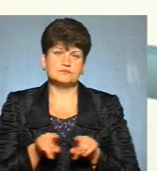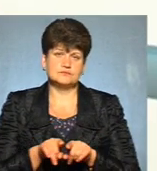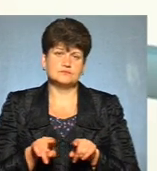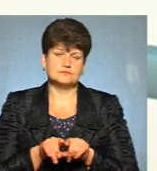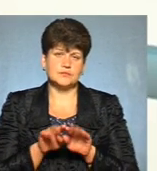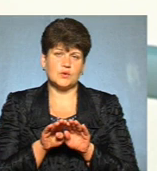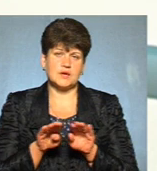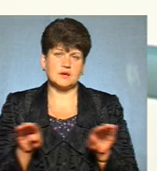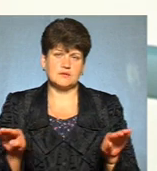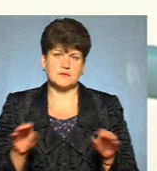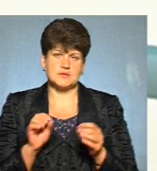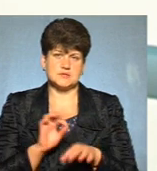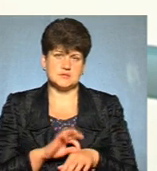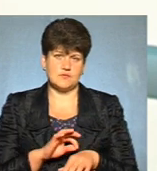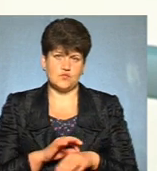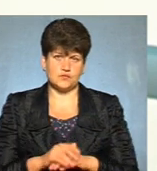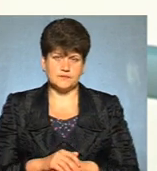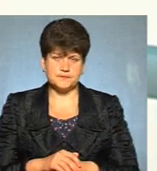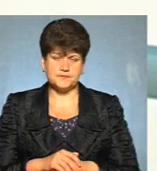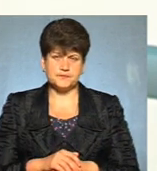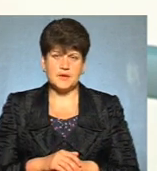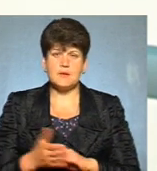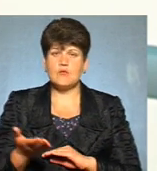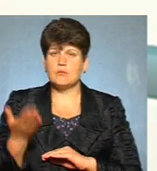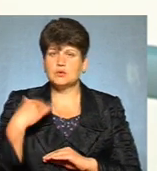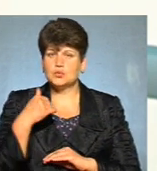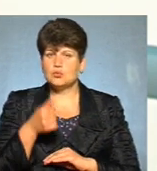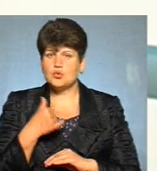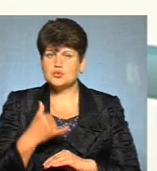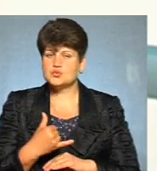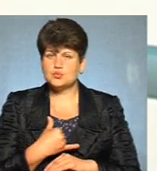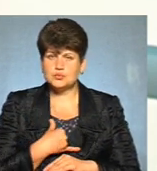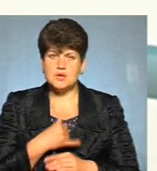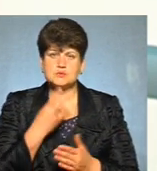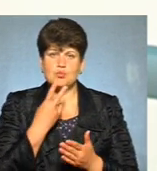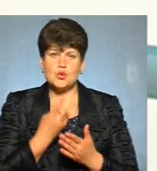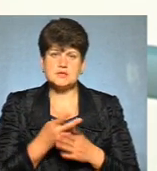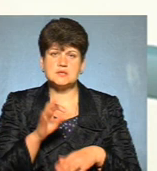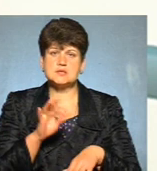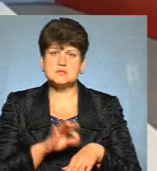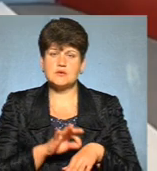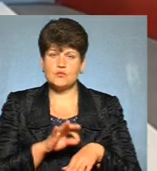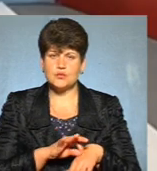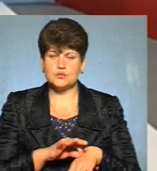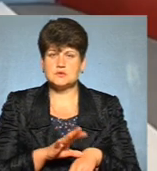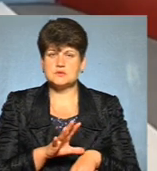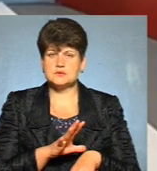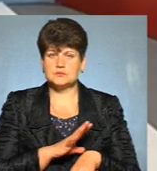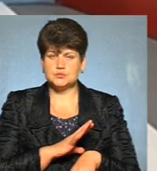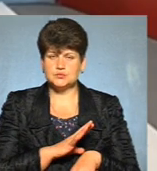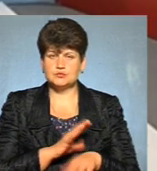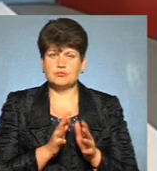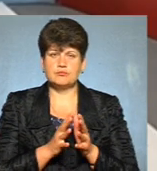рівень захворюваності. В минулому році у нас показник захворюваності складав